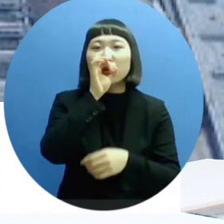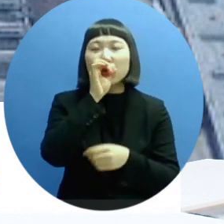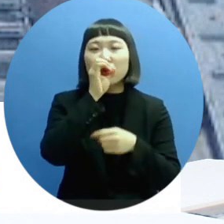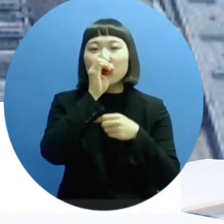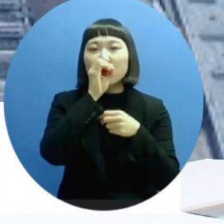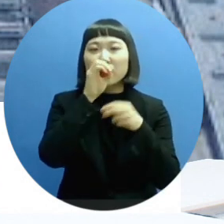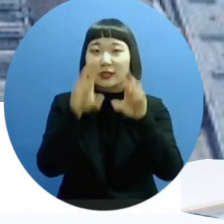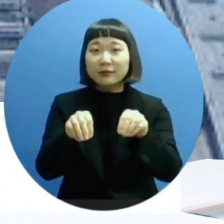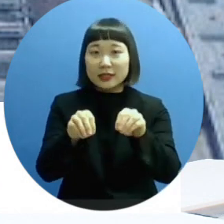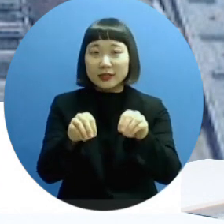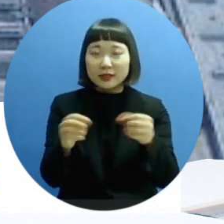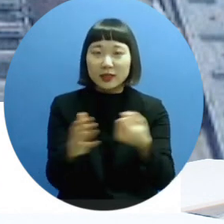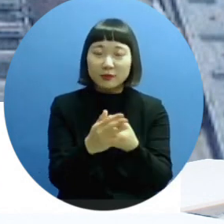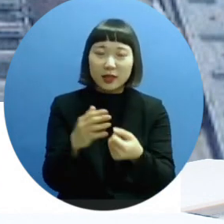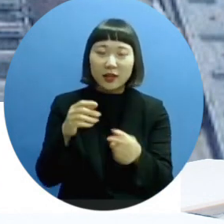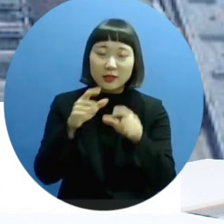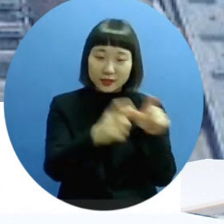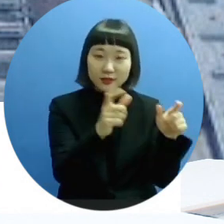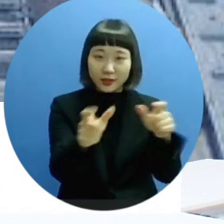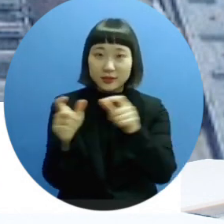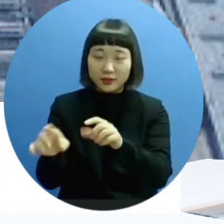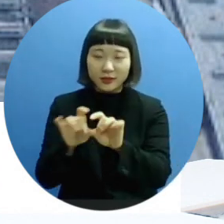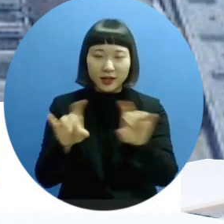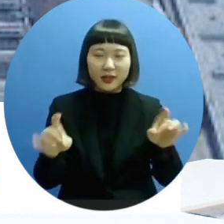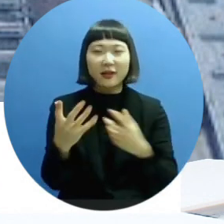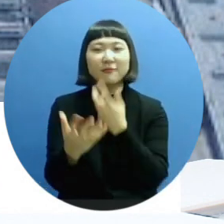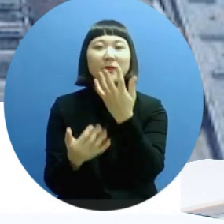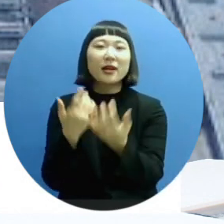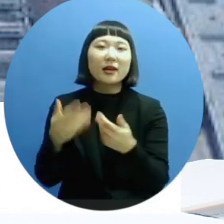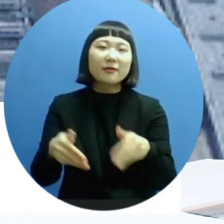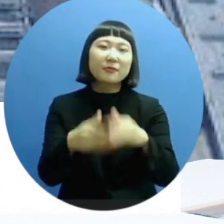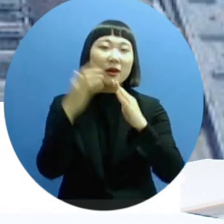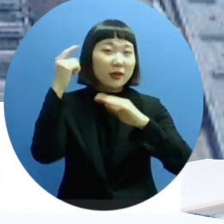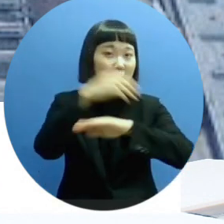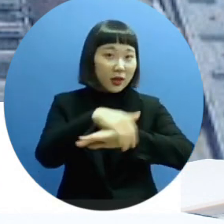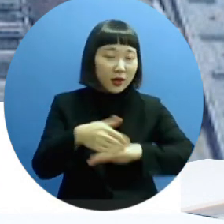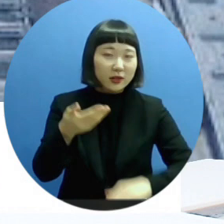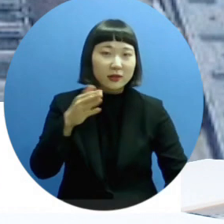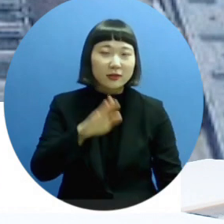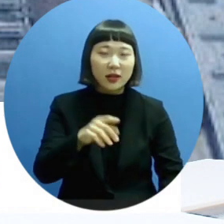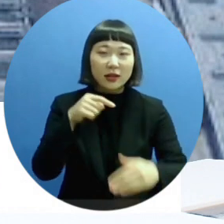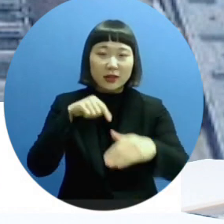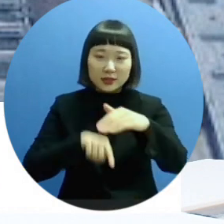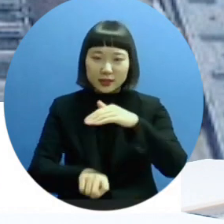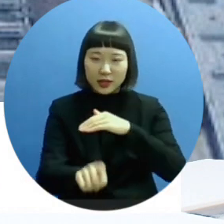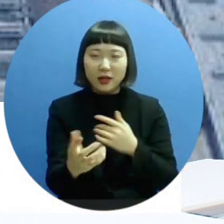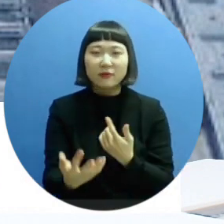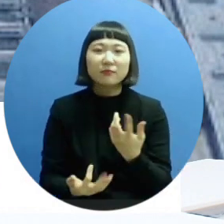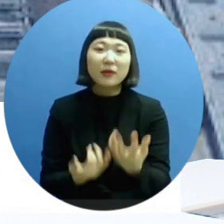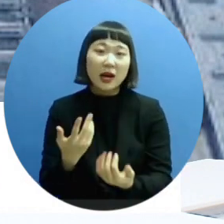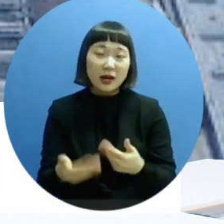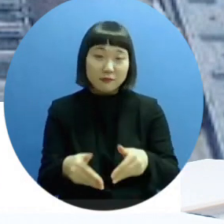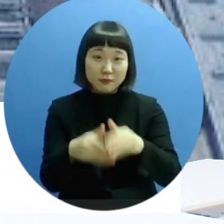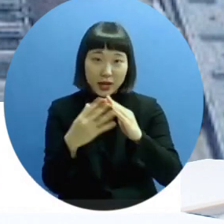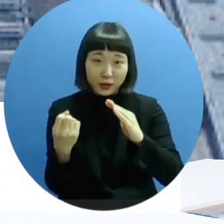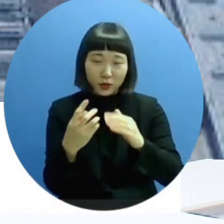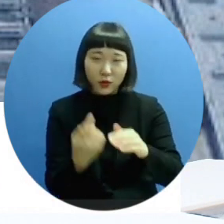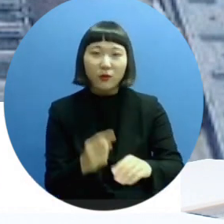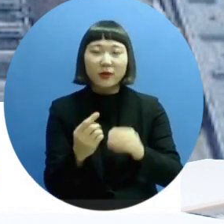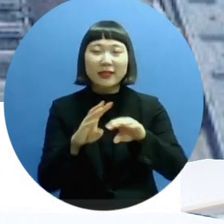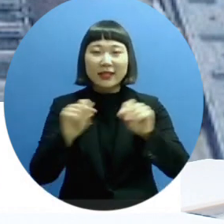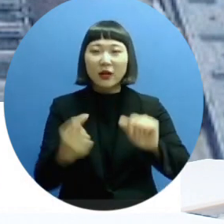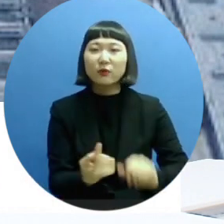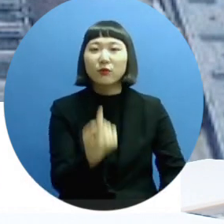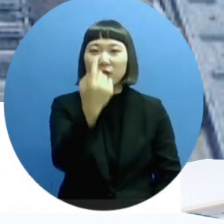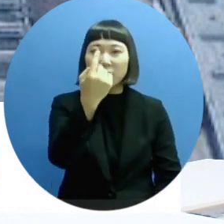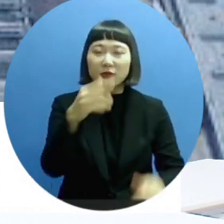건립을 추진하고 있는데요. 소각장은 지하에 짓고 지상에는 주민들이 원하는 문화시설이나 쇼핑센터 등을 조성하겠다는